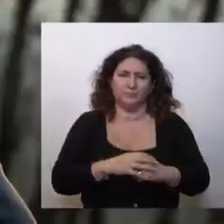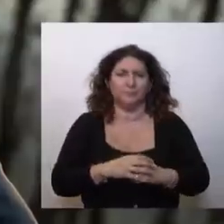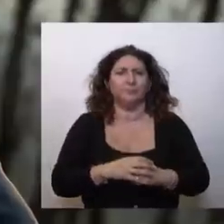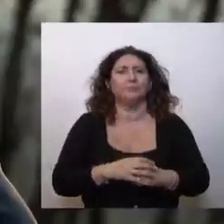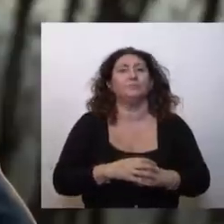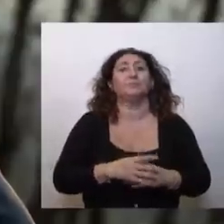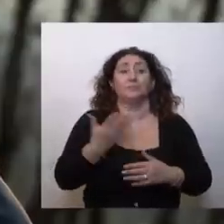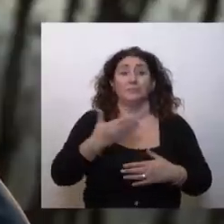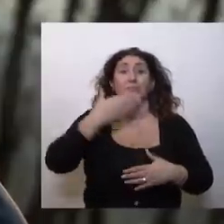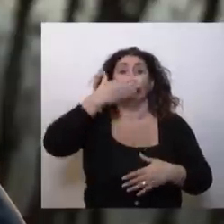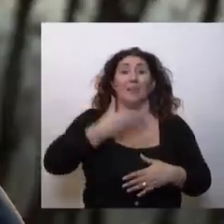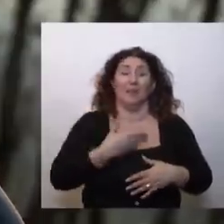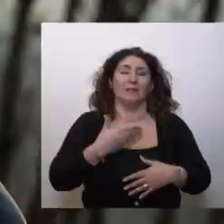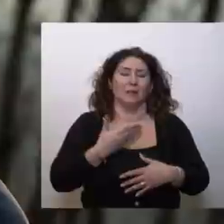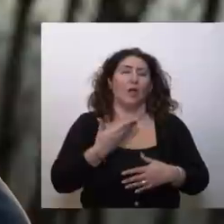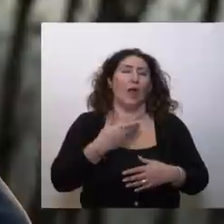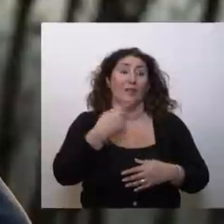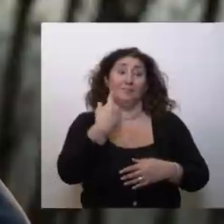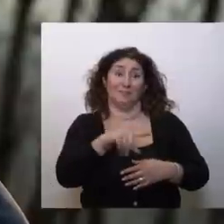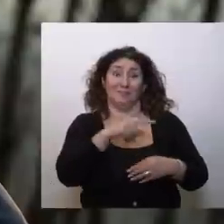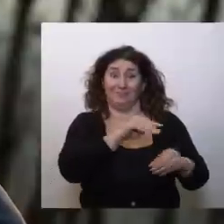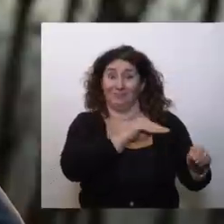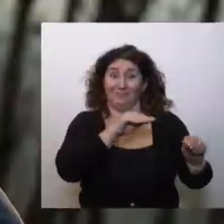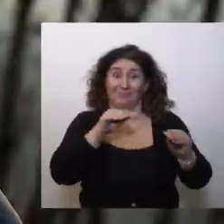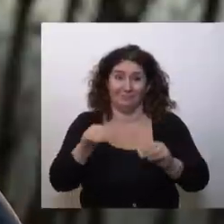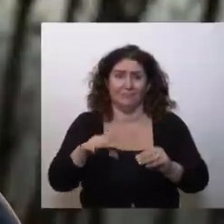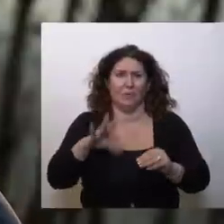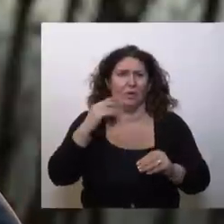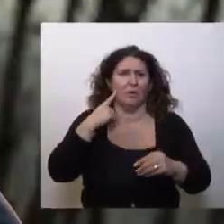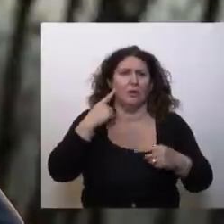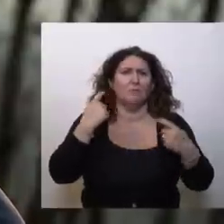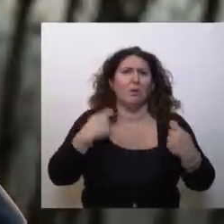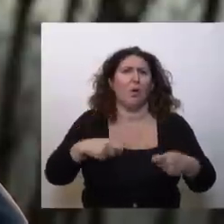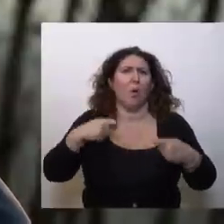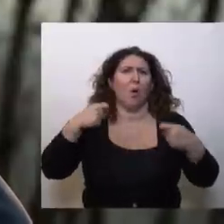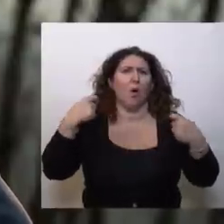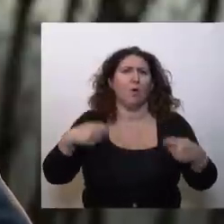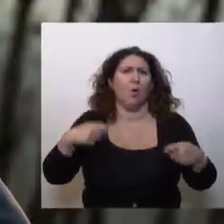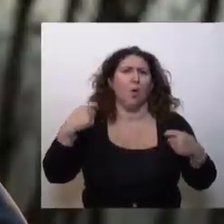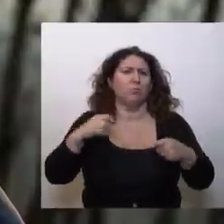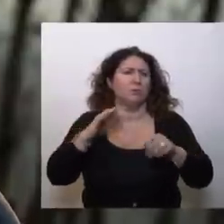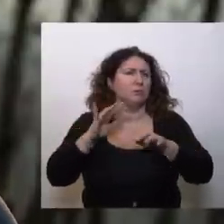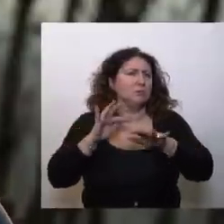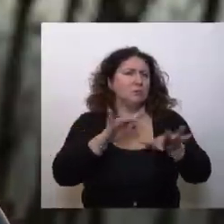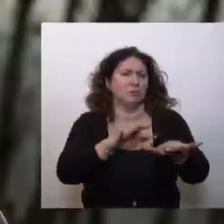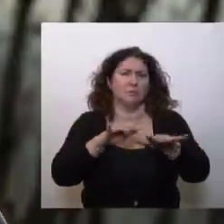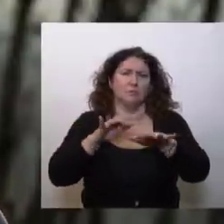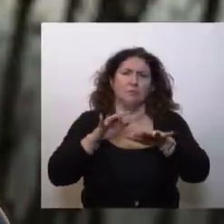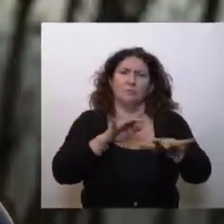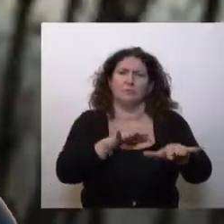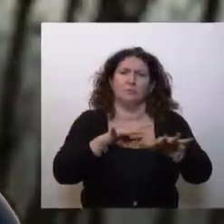la Sindone comincia a essere sempre più nota, sempre più venerata, comincia una